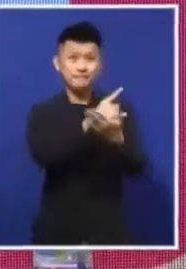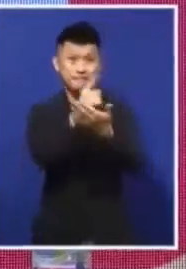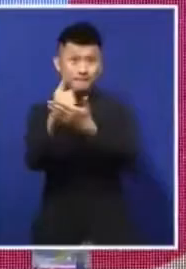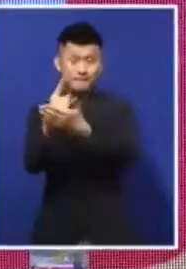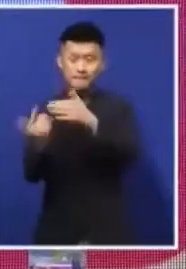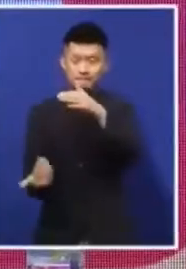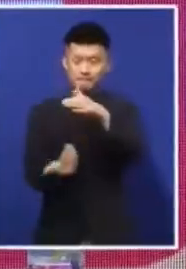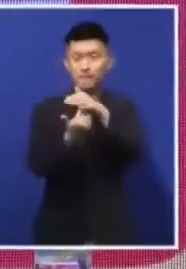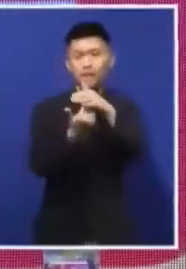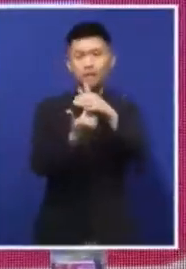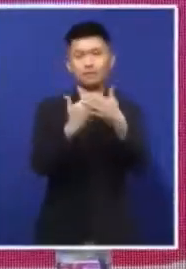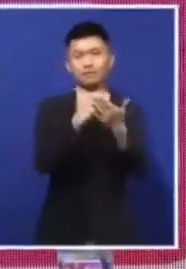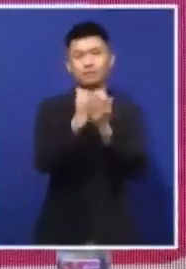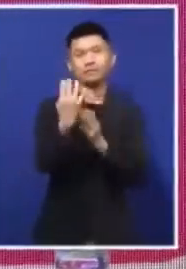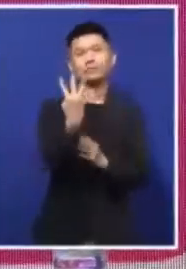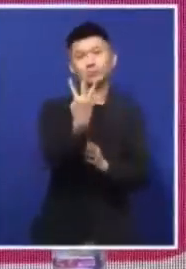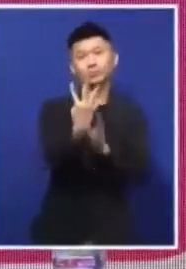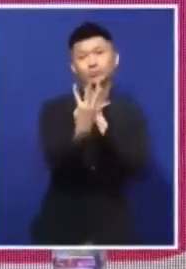嗯，